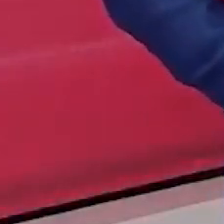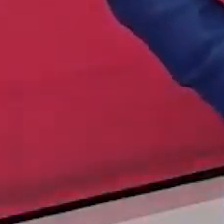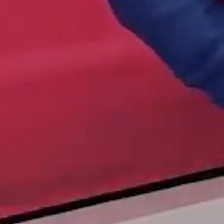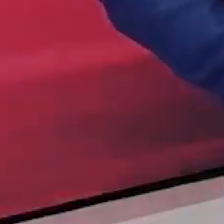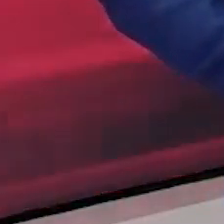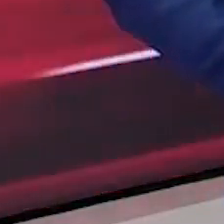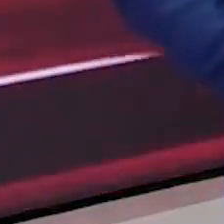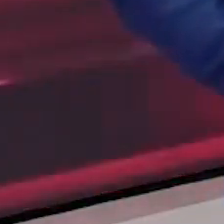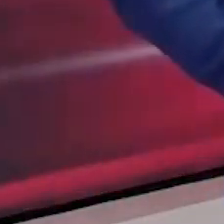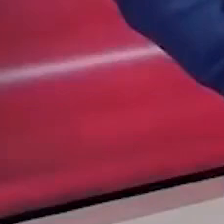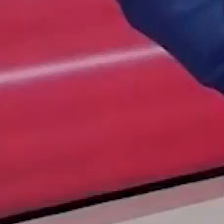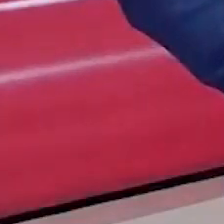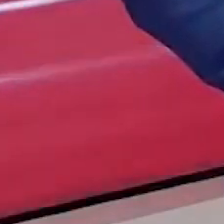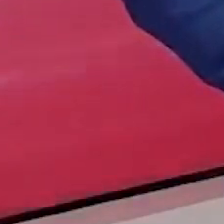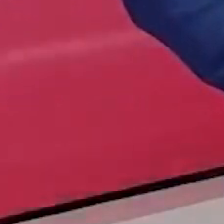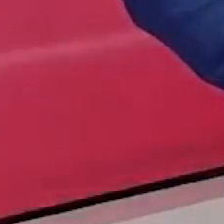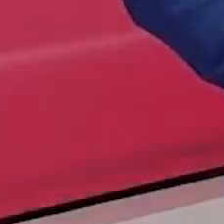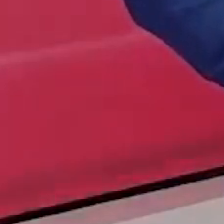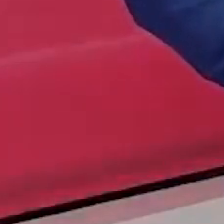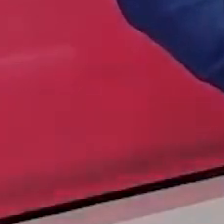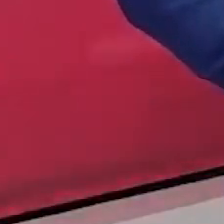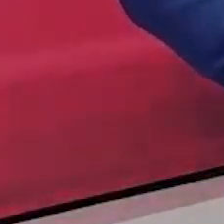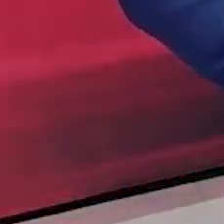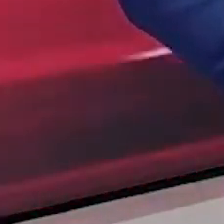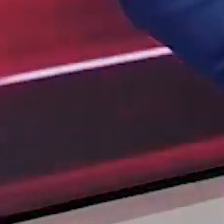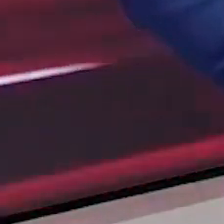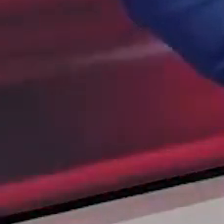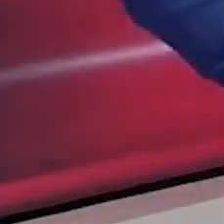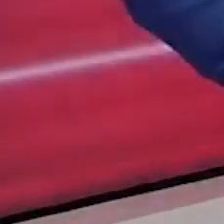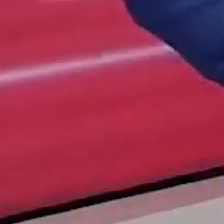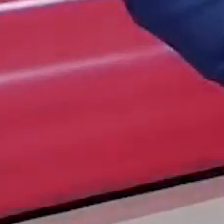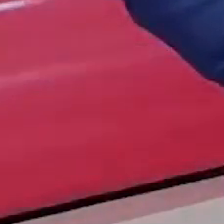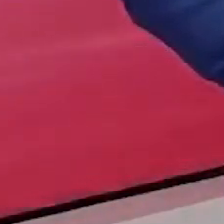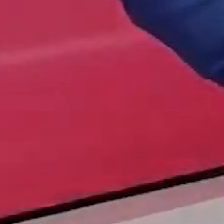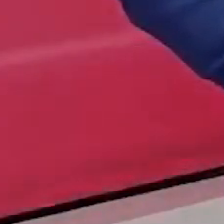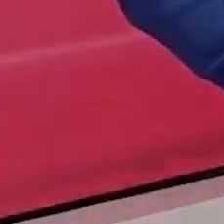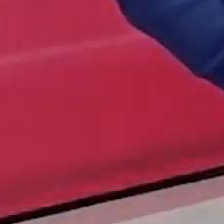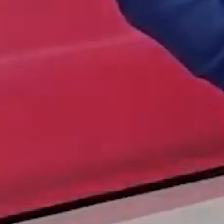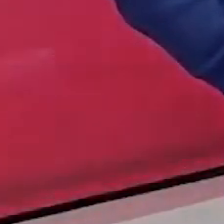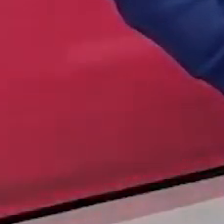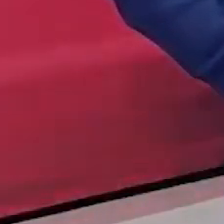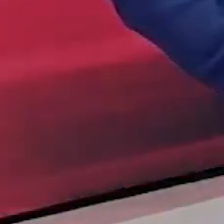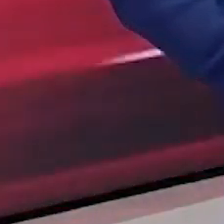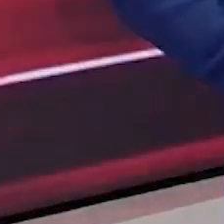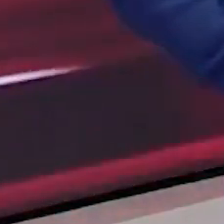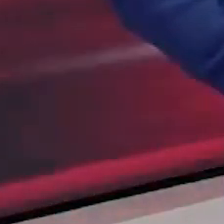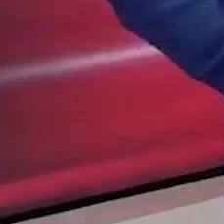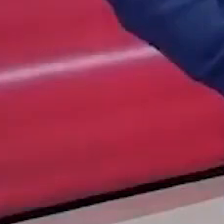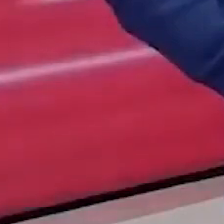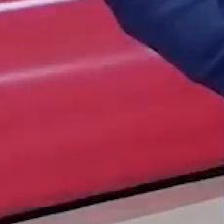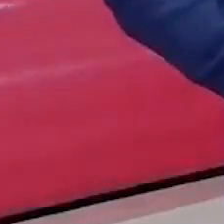at mag-subscribe sa GMA Integrated News sa YouTube. Sa mga kapuso abroad, samahan nyo kami sa GMA Pinoy